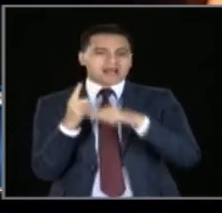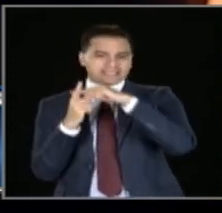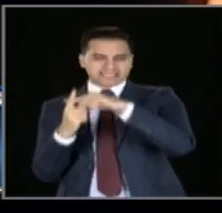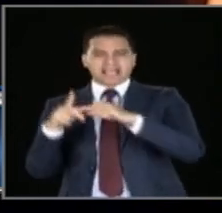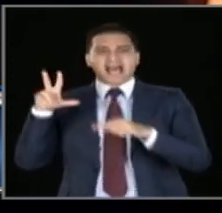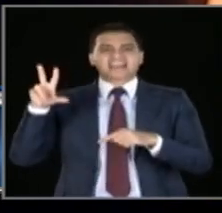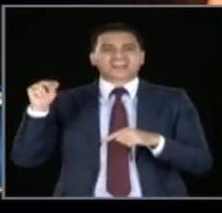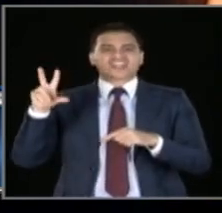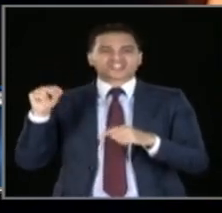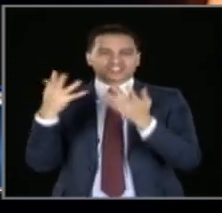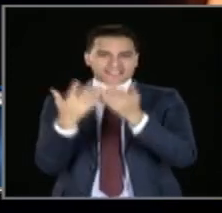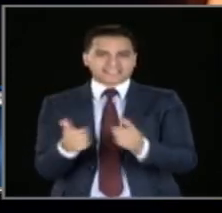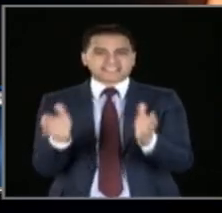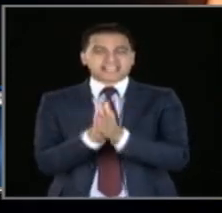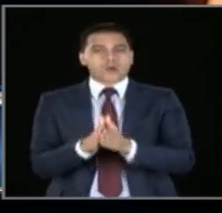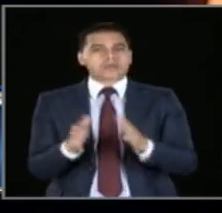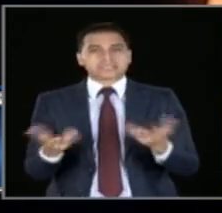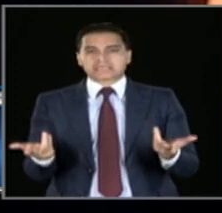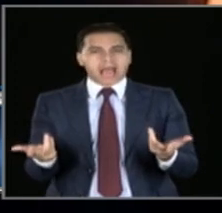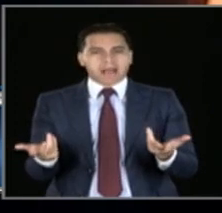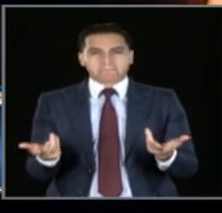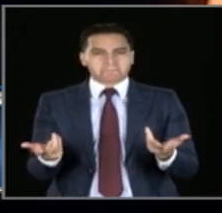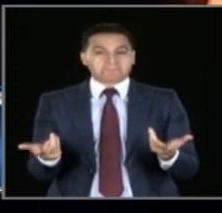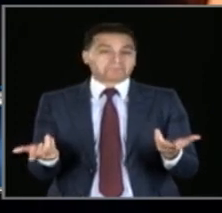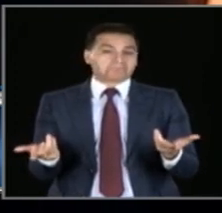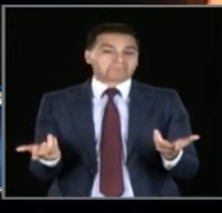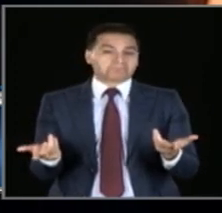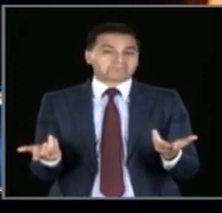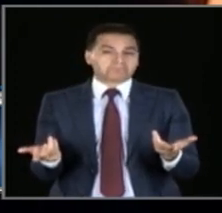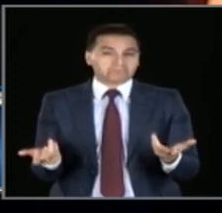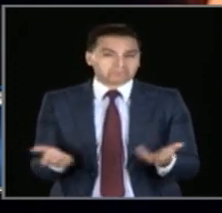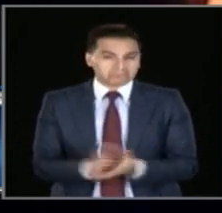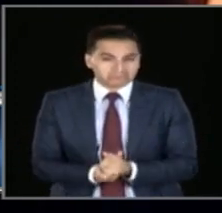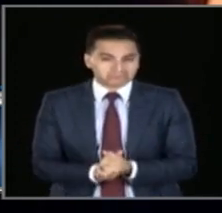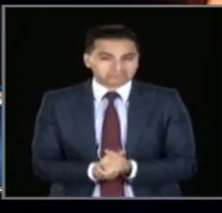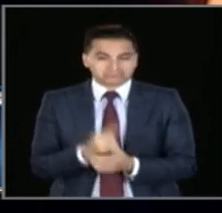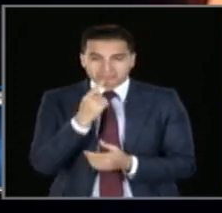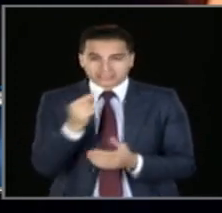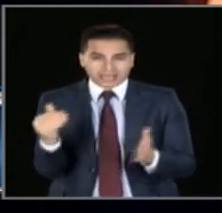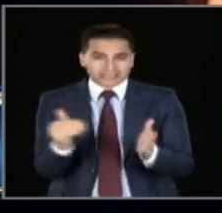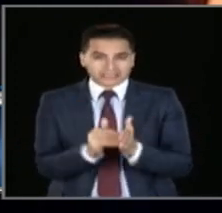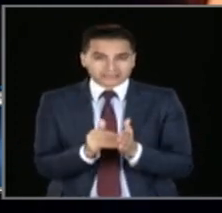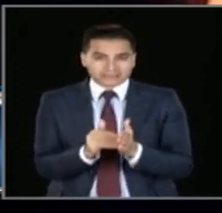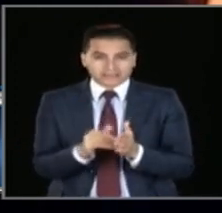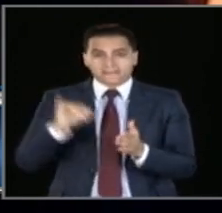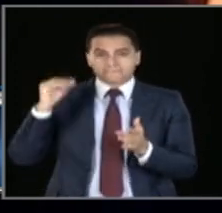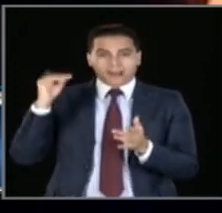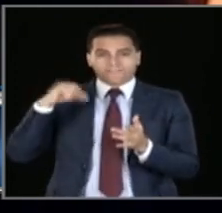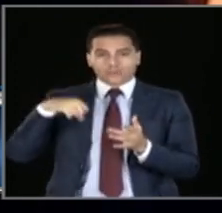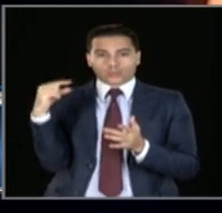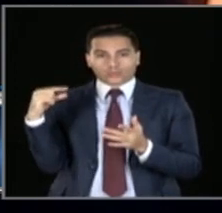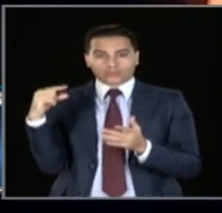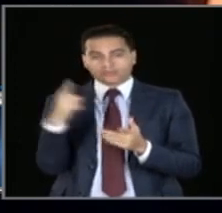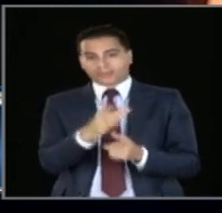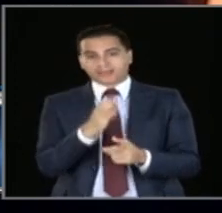في 110 زائد 20 يساوي كم ثانيه محمود مجدي